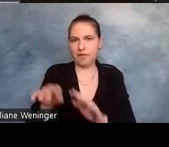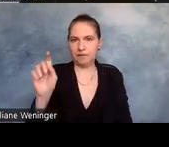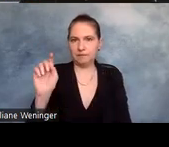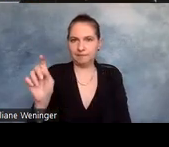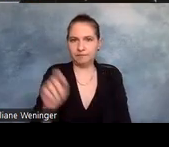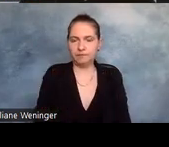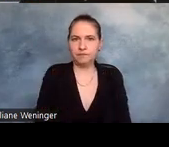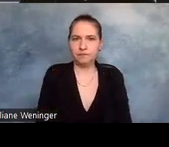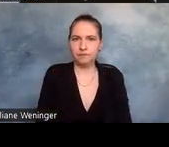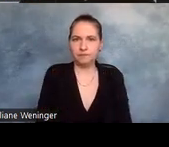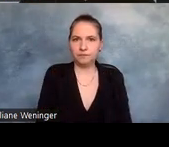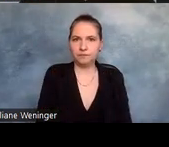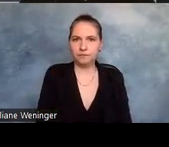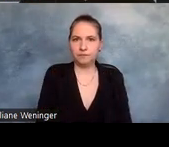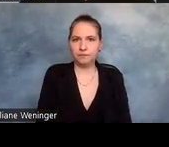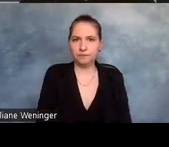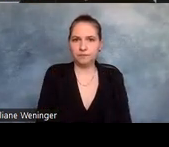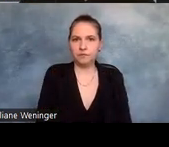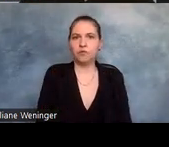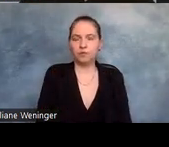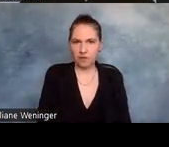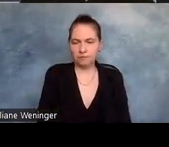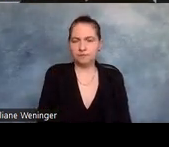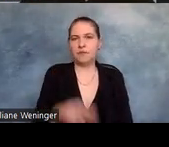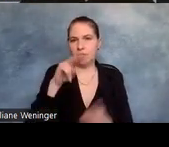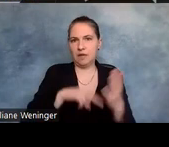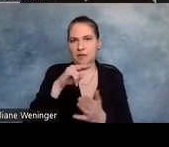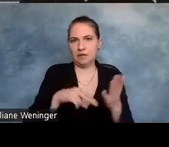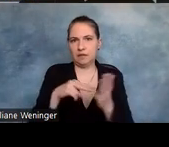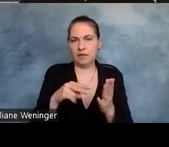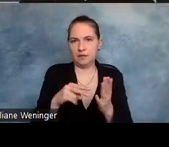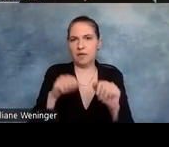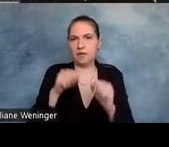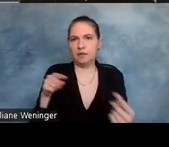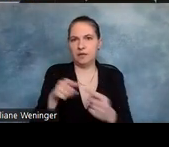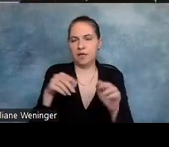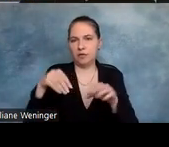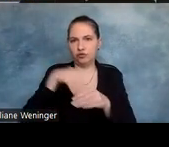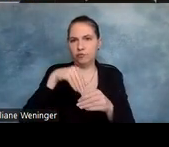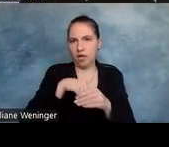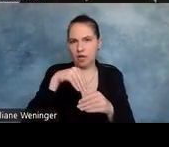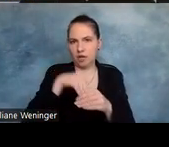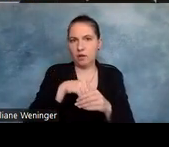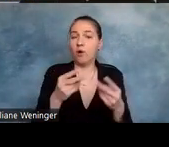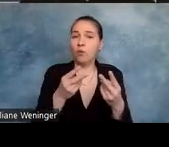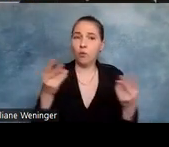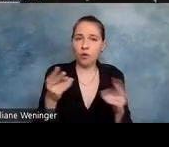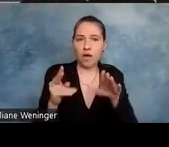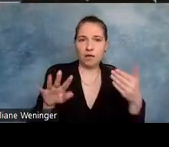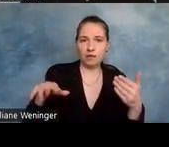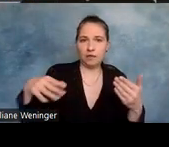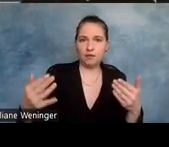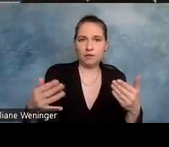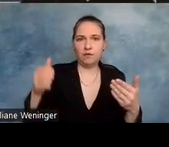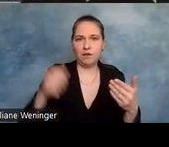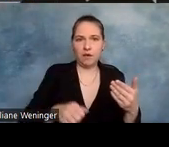und Lesezeichen für Link hinzufügen. Das heißt, dann wird es direkt gespeichert oder alternativ kann man ihn auch einfach per